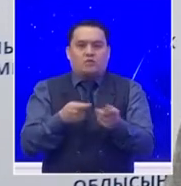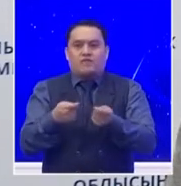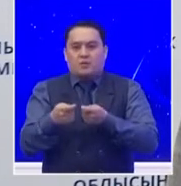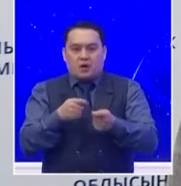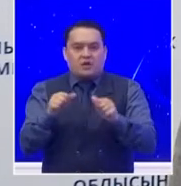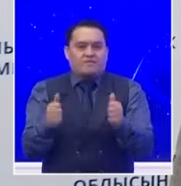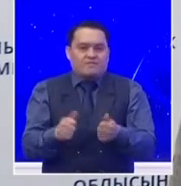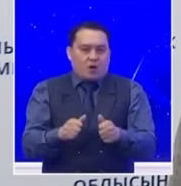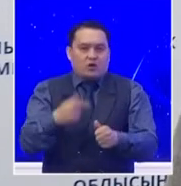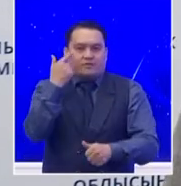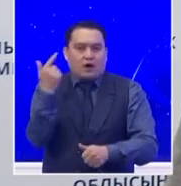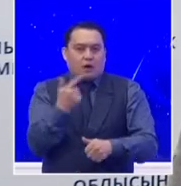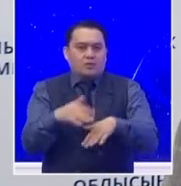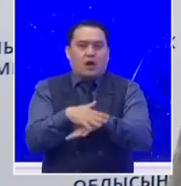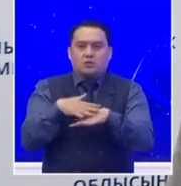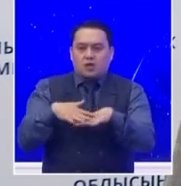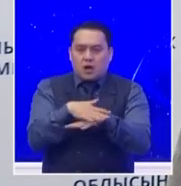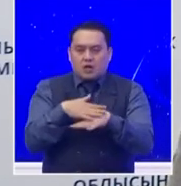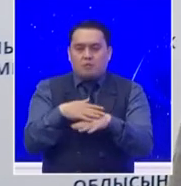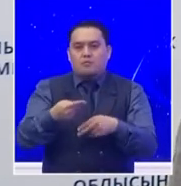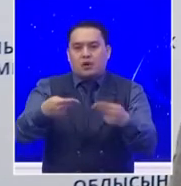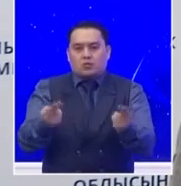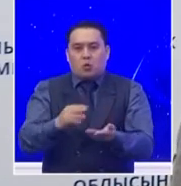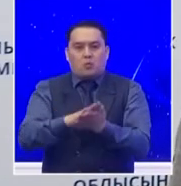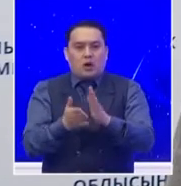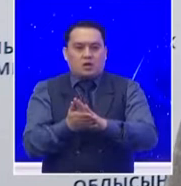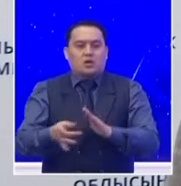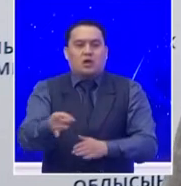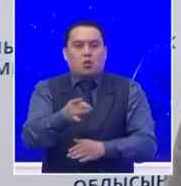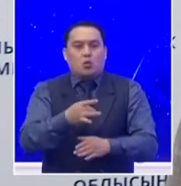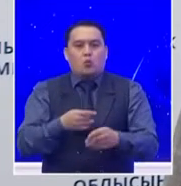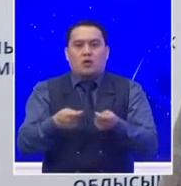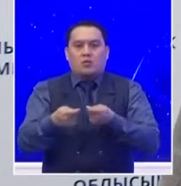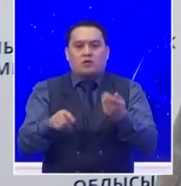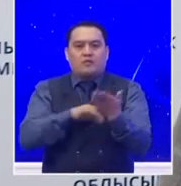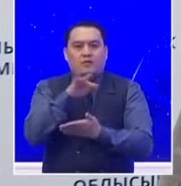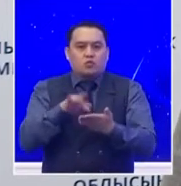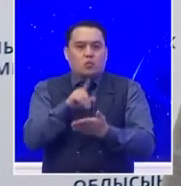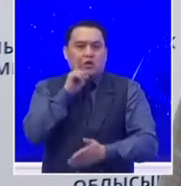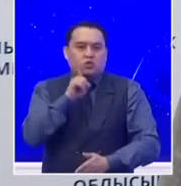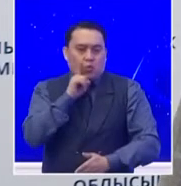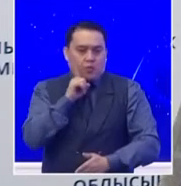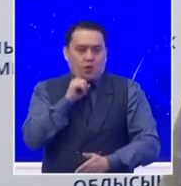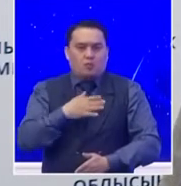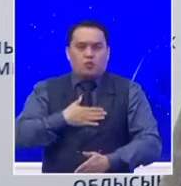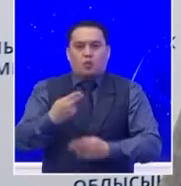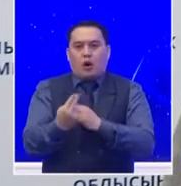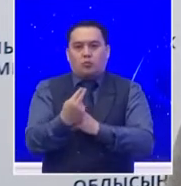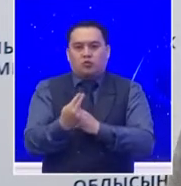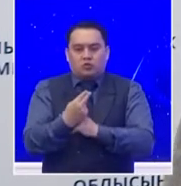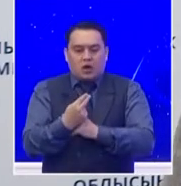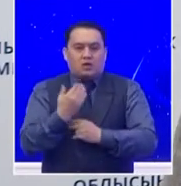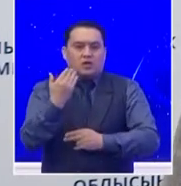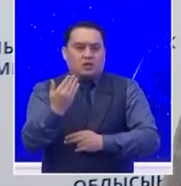усилить работу по цифровой грамотности населения, мы подписали меморандум с региональным управлением по вопросам молодежной политики. Мы будем обучать волонтеров,